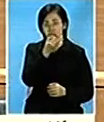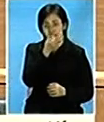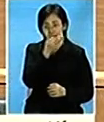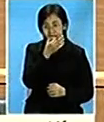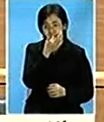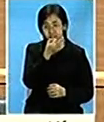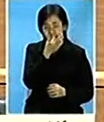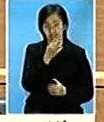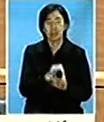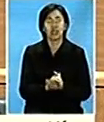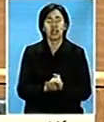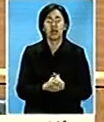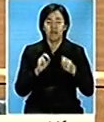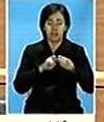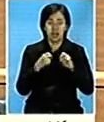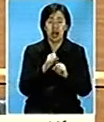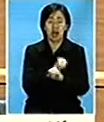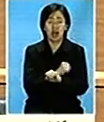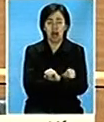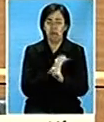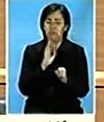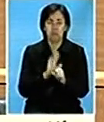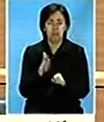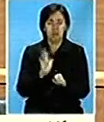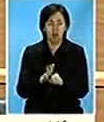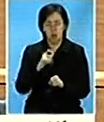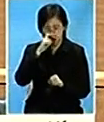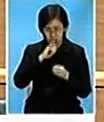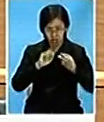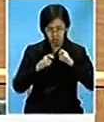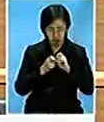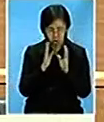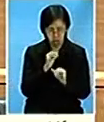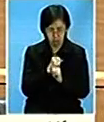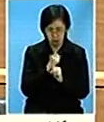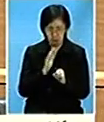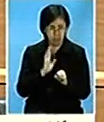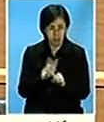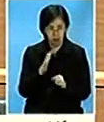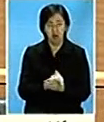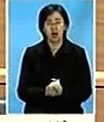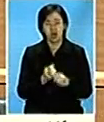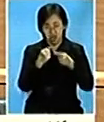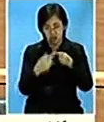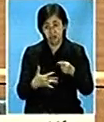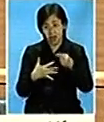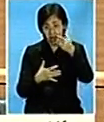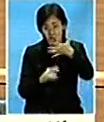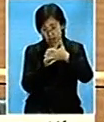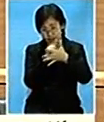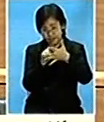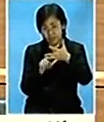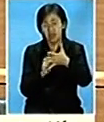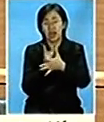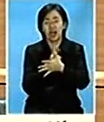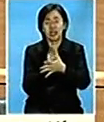าปัญหาแรงงานที่ขาดแคลนมากของประเทศไทยใน5อันดับแรกเนี่ยนะครับอันดับ